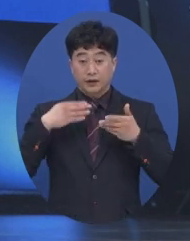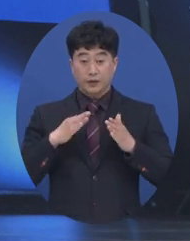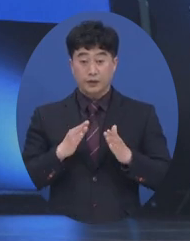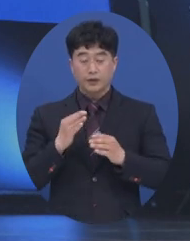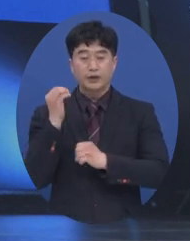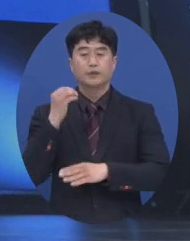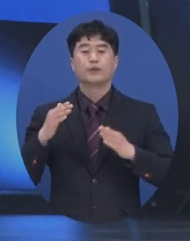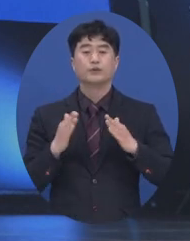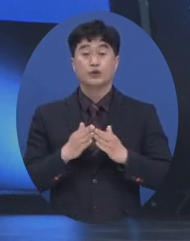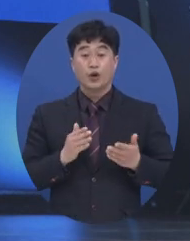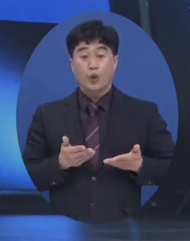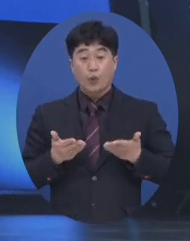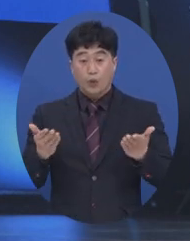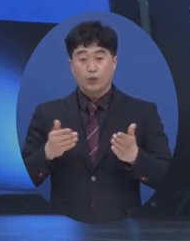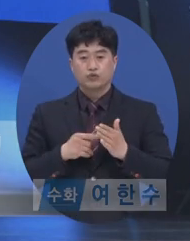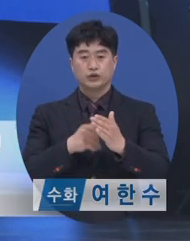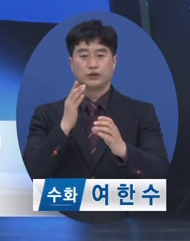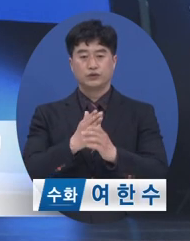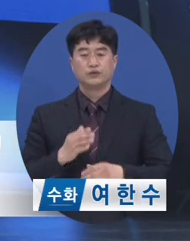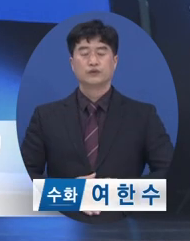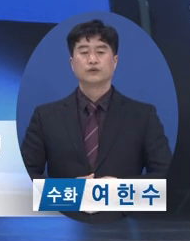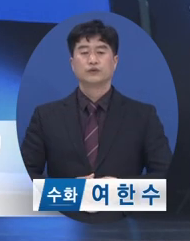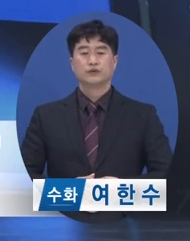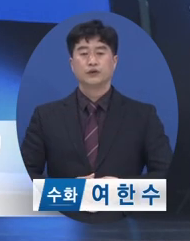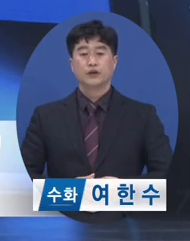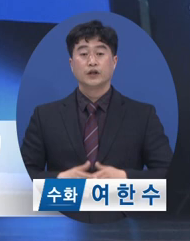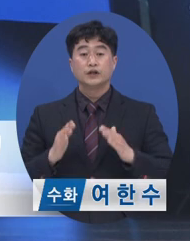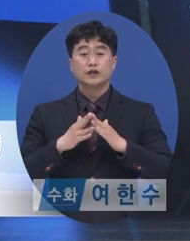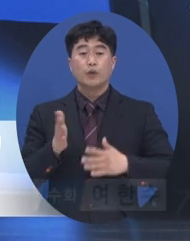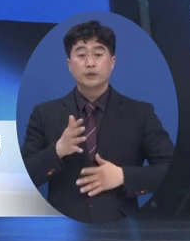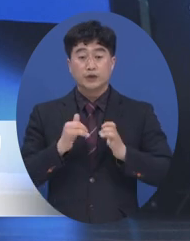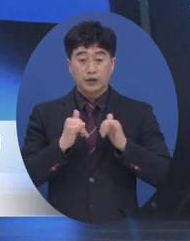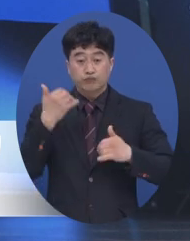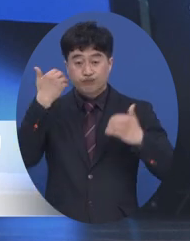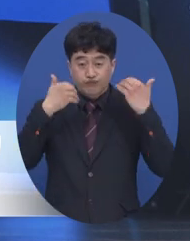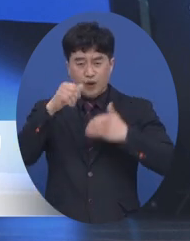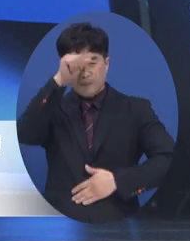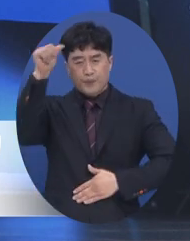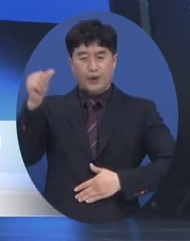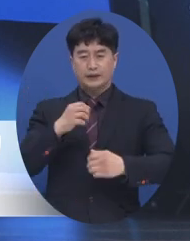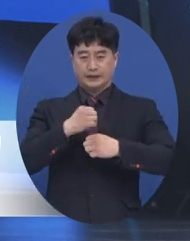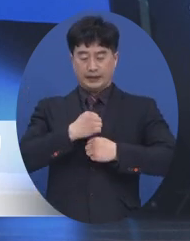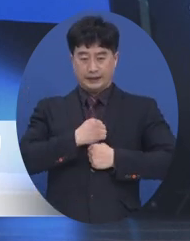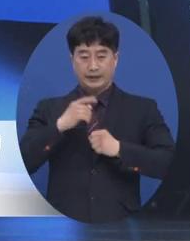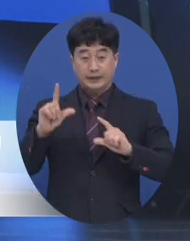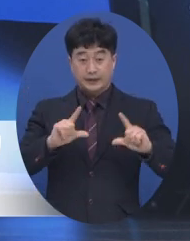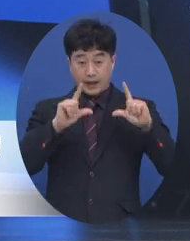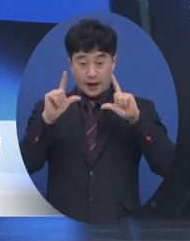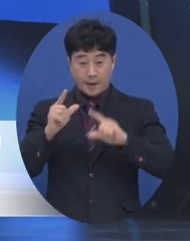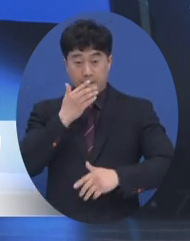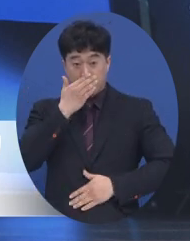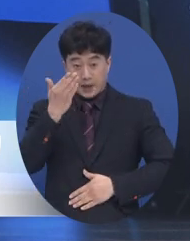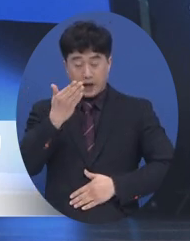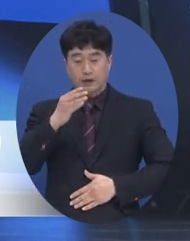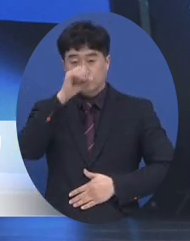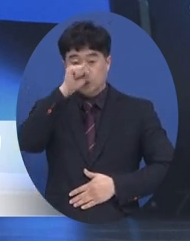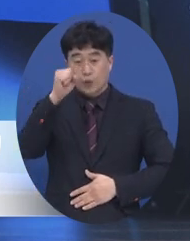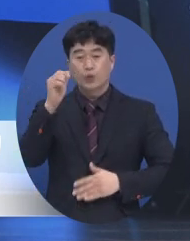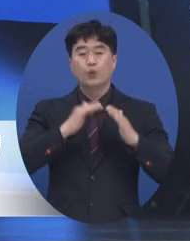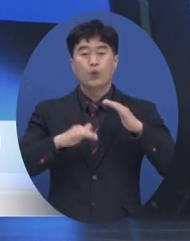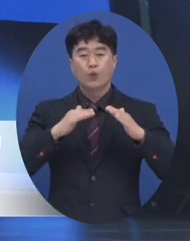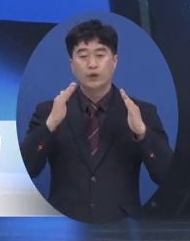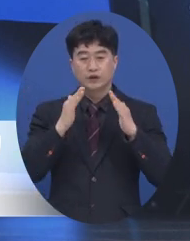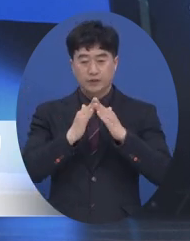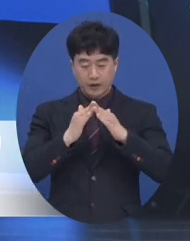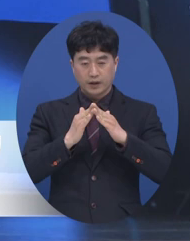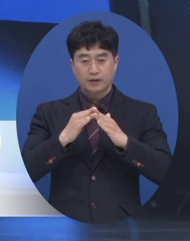경기도가 기본주택 공급을 추진하고 있습니다. 무주택자면 누구나 평생 안정적으로 거주할 수 있는 질 좋은